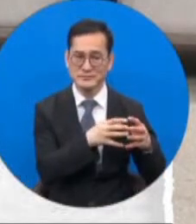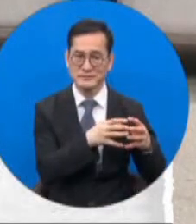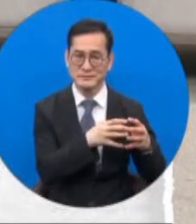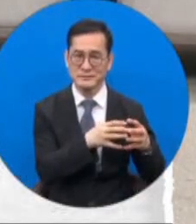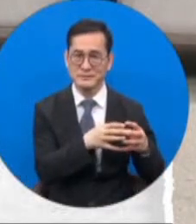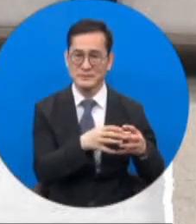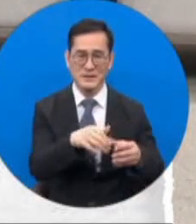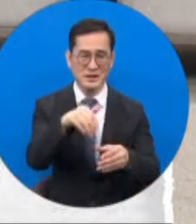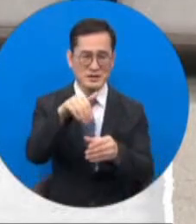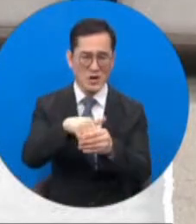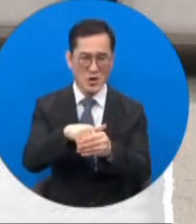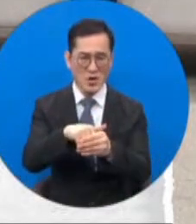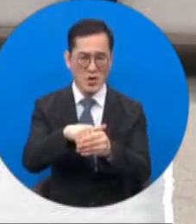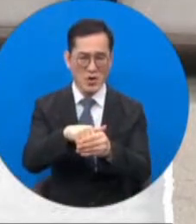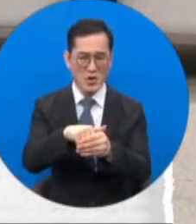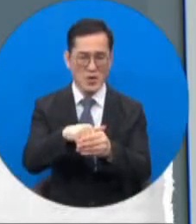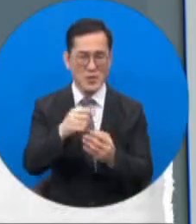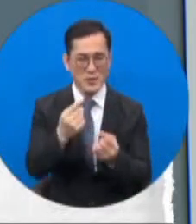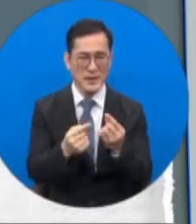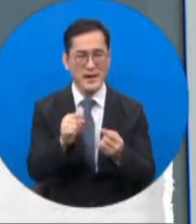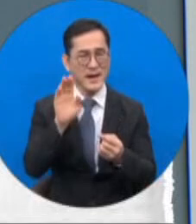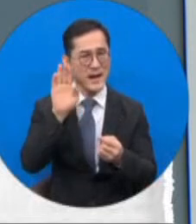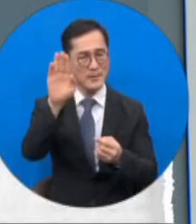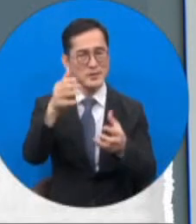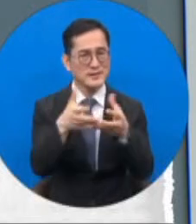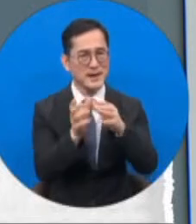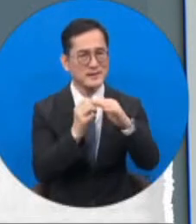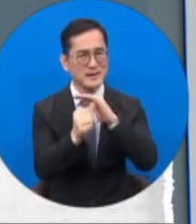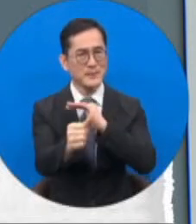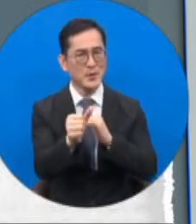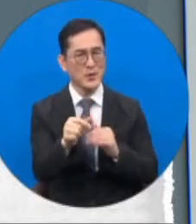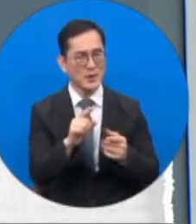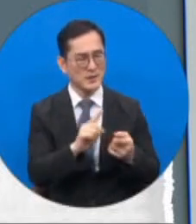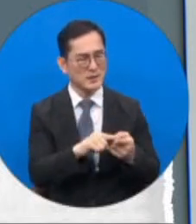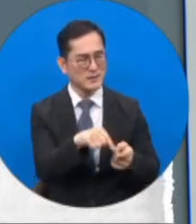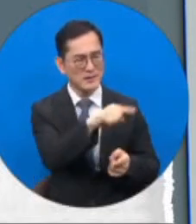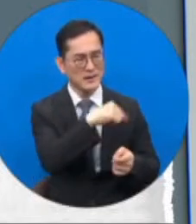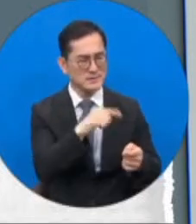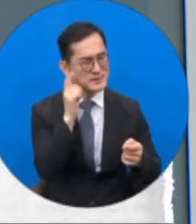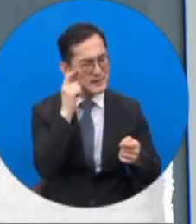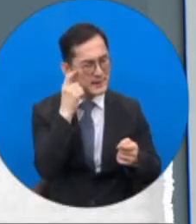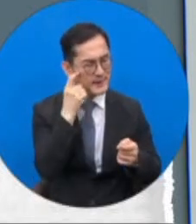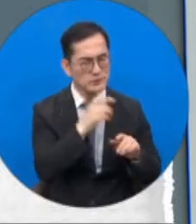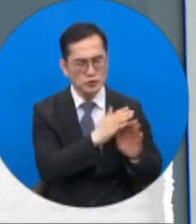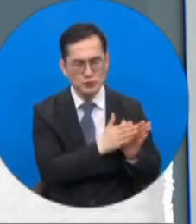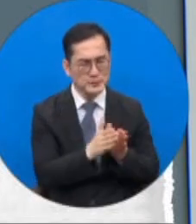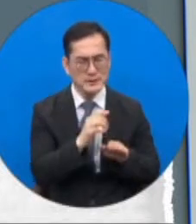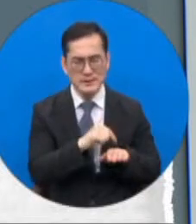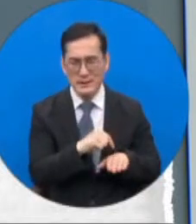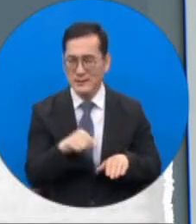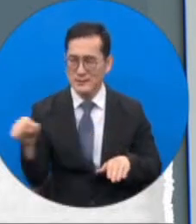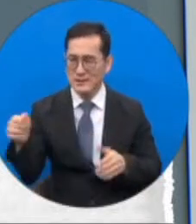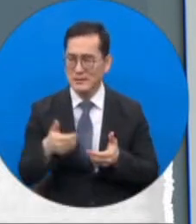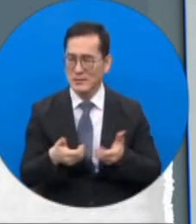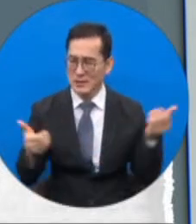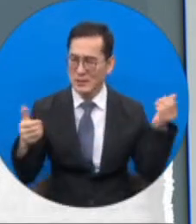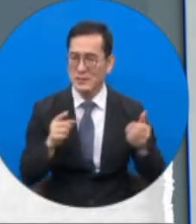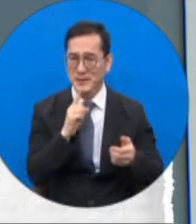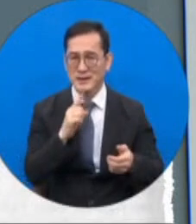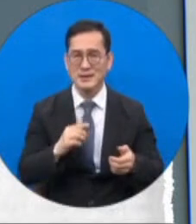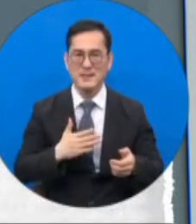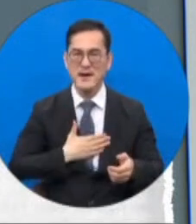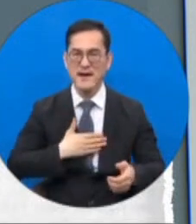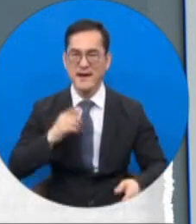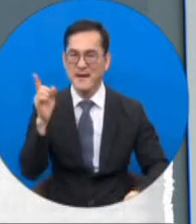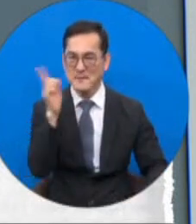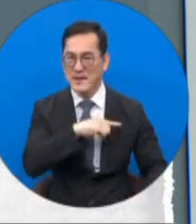지선보다는 지선 이후에 당권 경쟁에 가 있는 게 아닐까라는 생각이 들어서 정말 그렇다면 좀 아쉽다는 생각이 들고요. 또